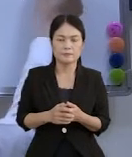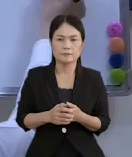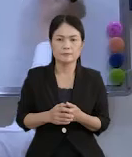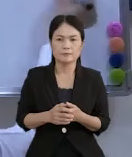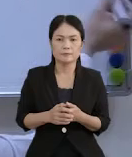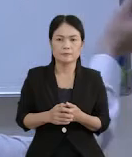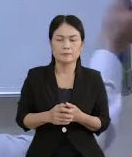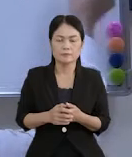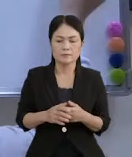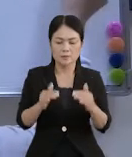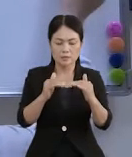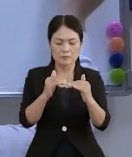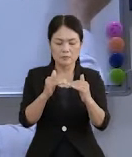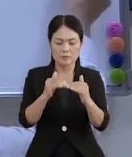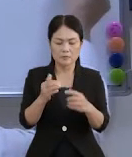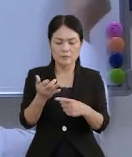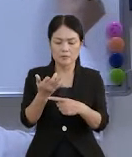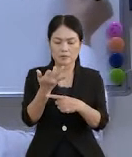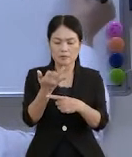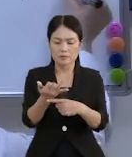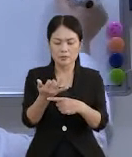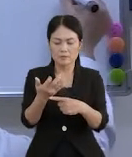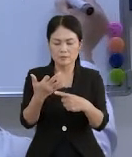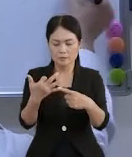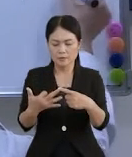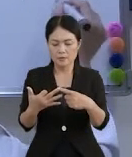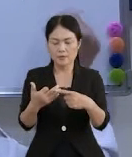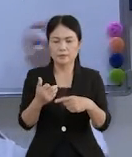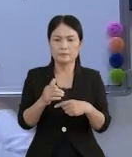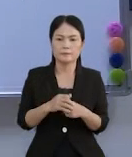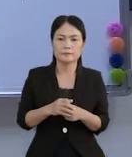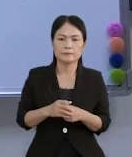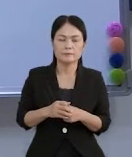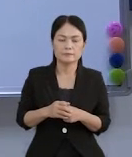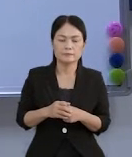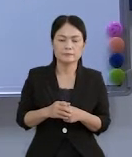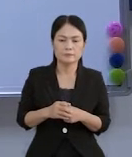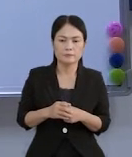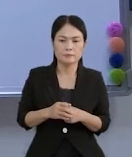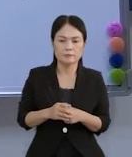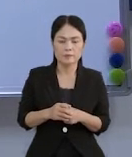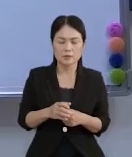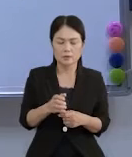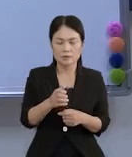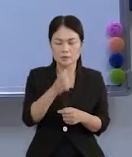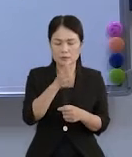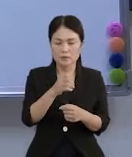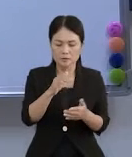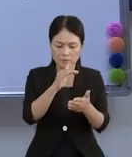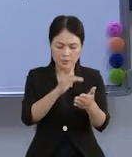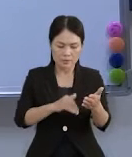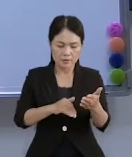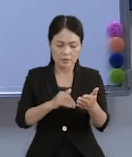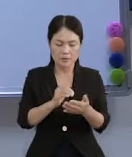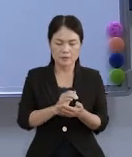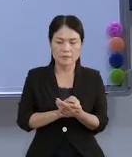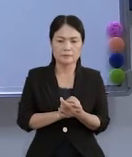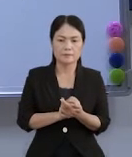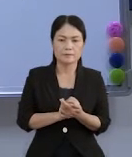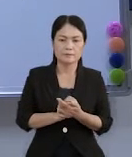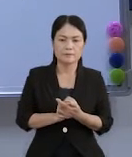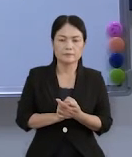chà sma nâng trầm phí phía trầm bầy chùm này nôm nửa xó